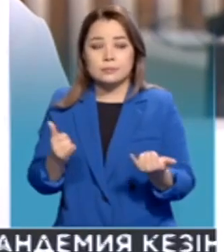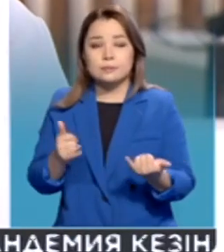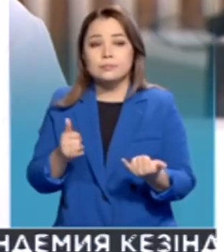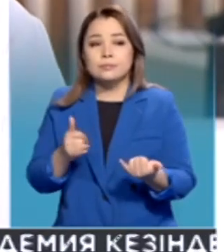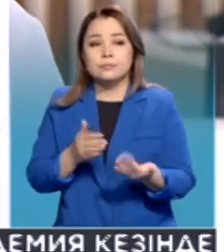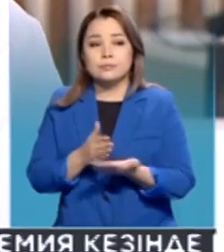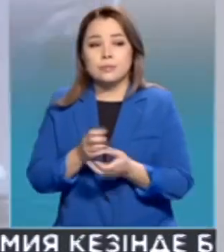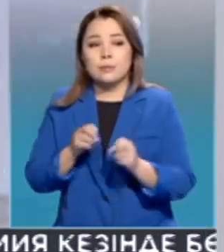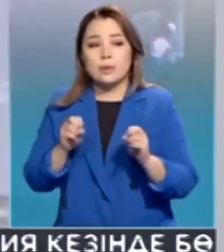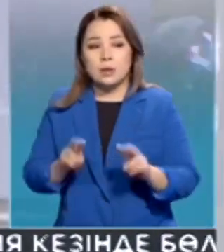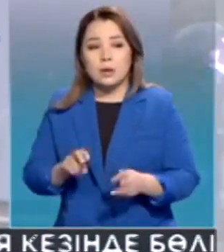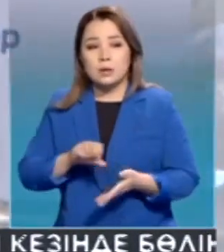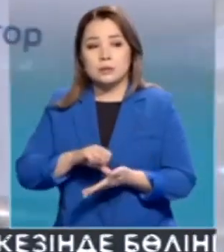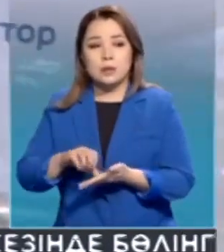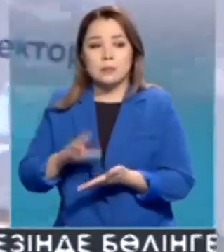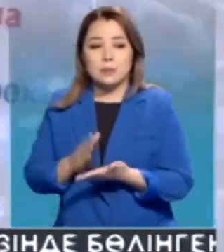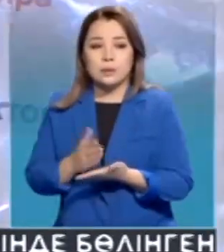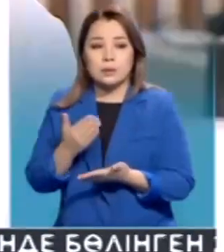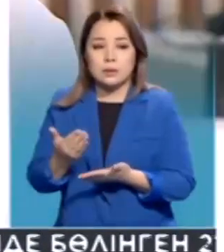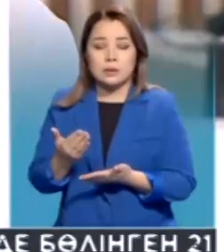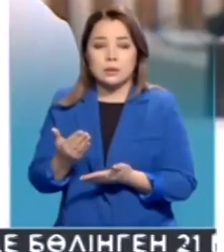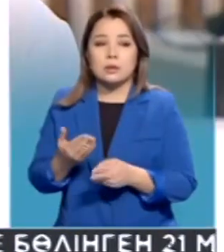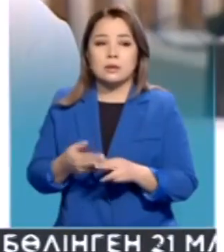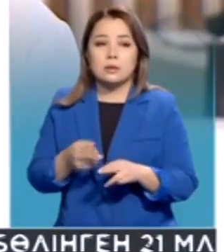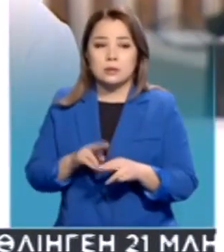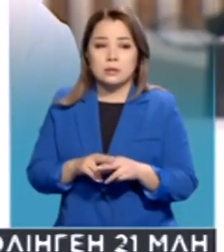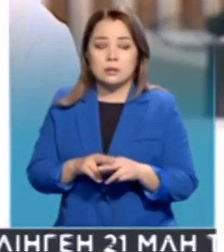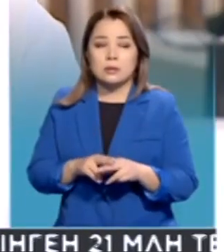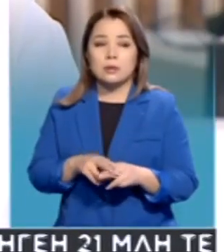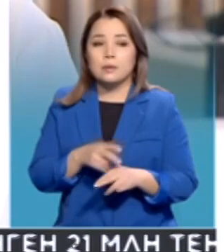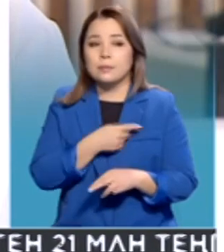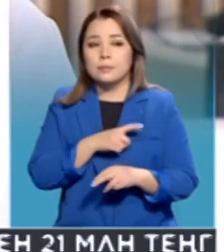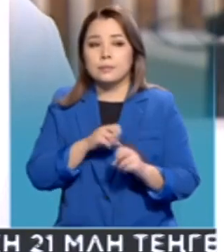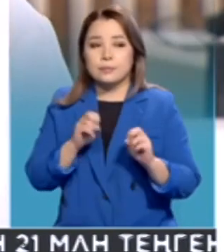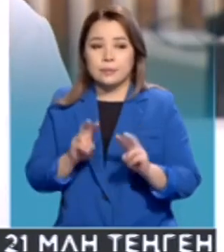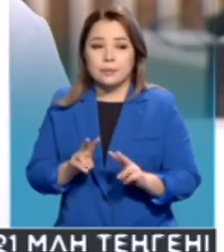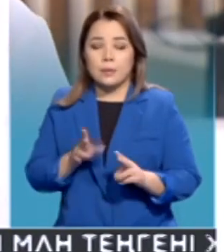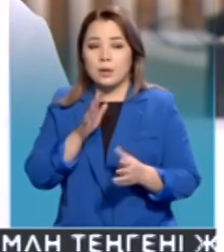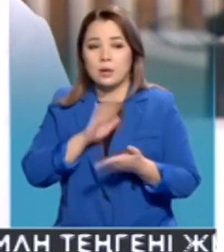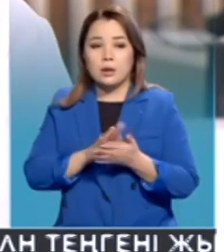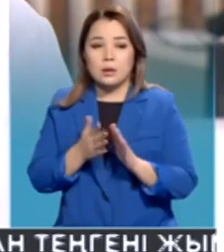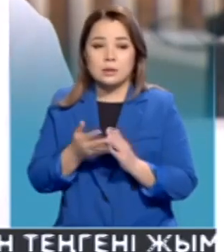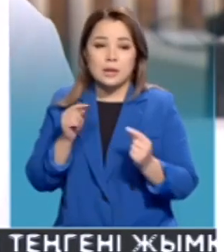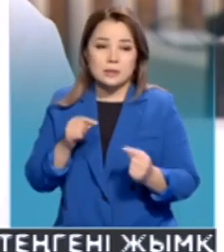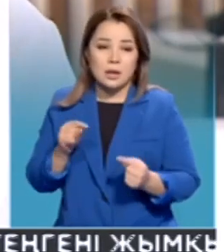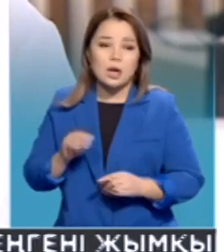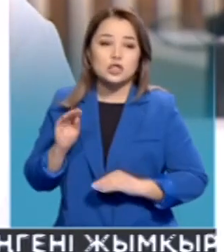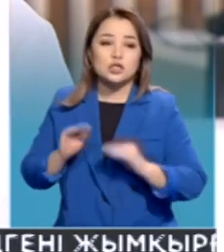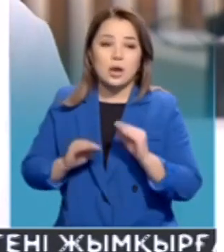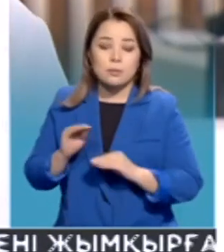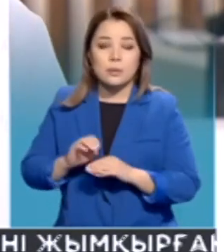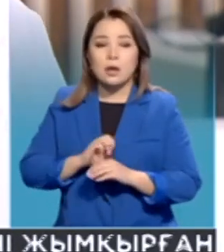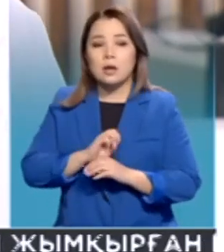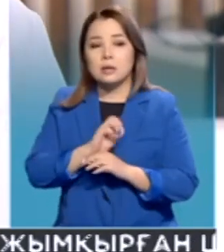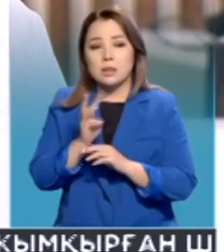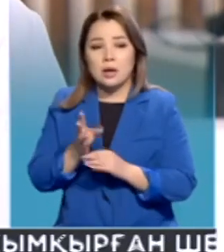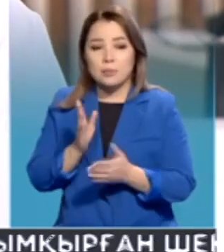профильдік мамандар жұмыс істейді. Біздің емханамыз қазіргі заманға сай барлық жабдықтармен